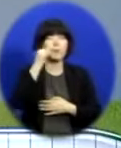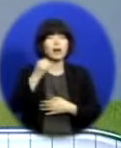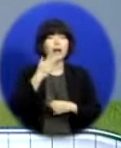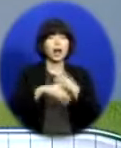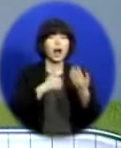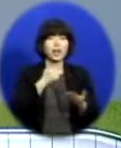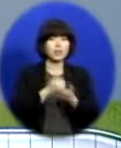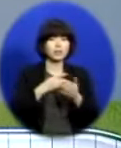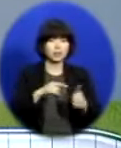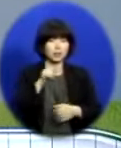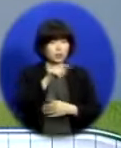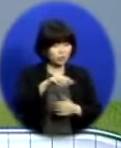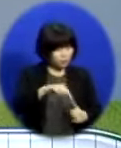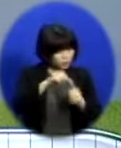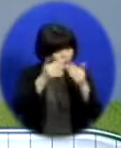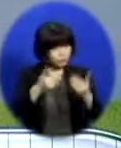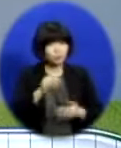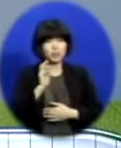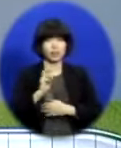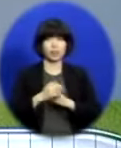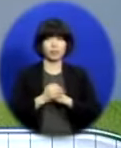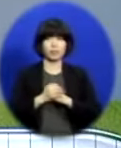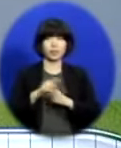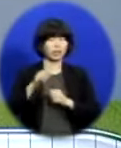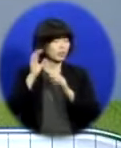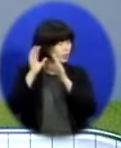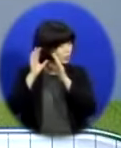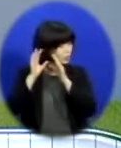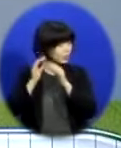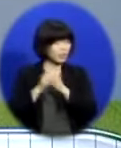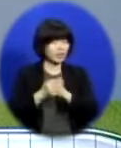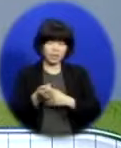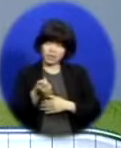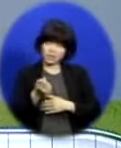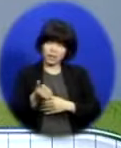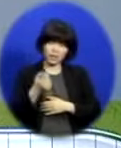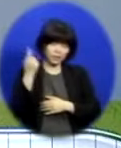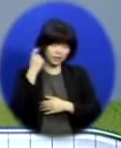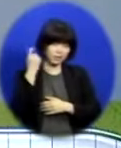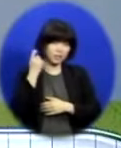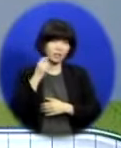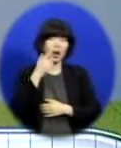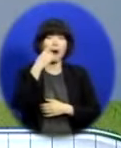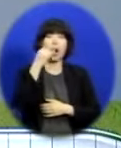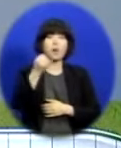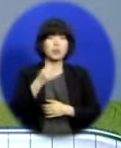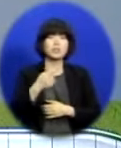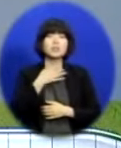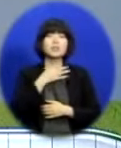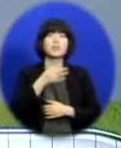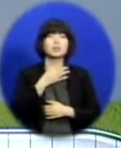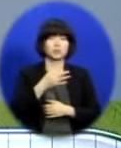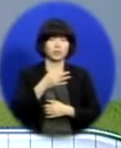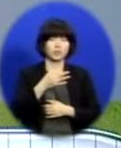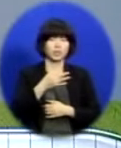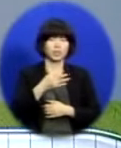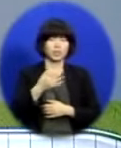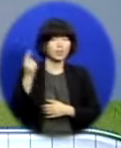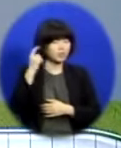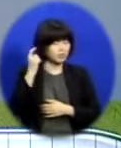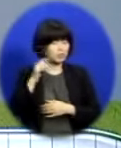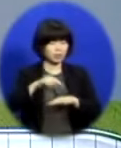고쳐 주실 거야 그렇게 귀가에 아주 작게 들리는 어머니의 목소리를 들으면서